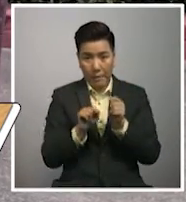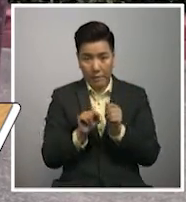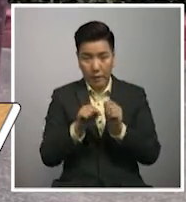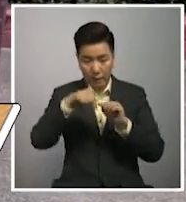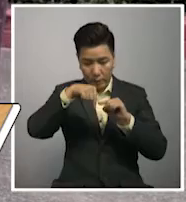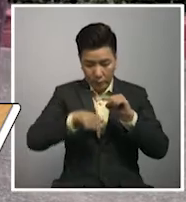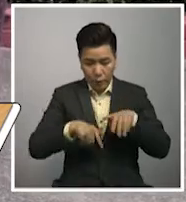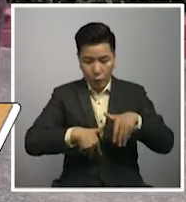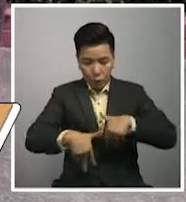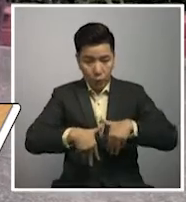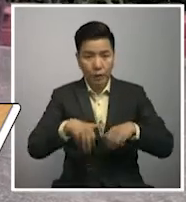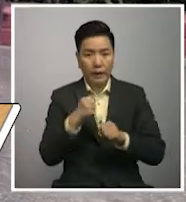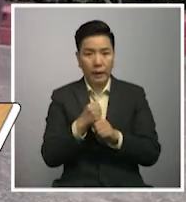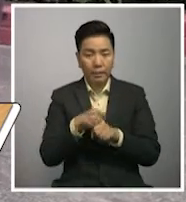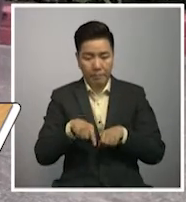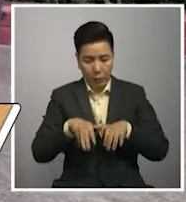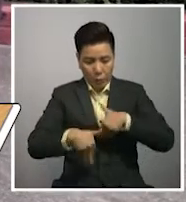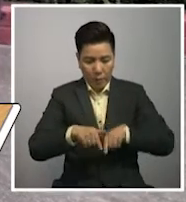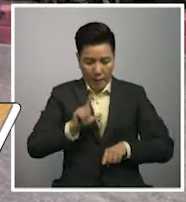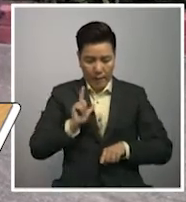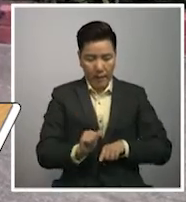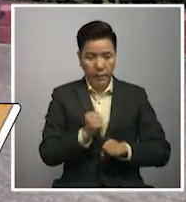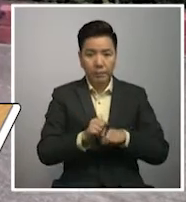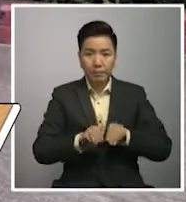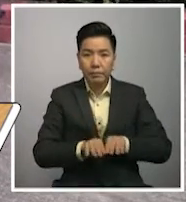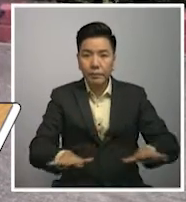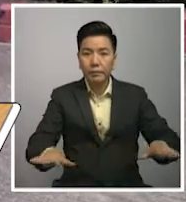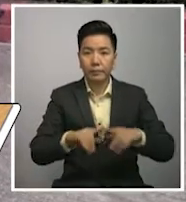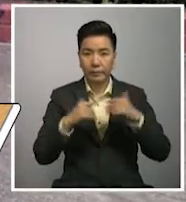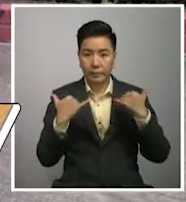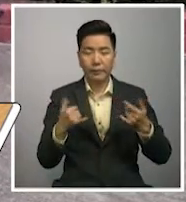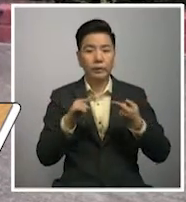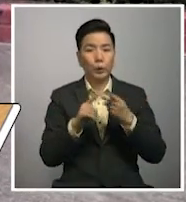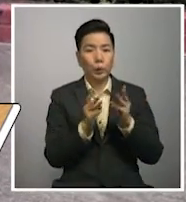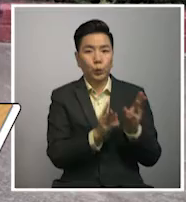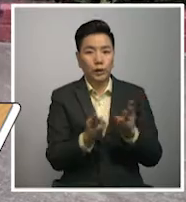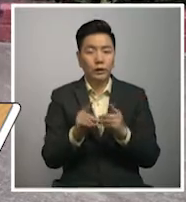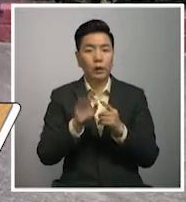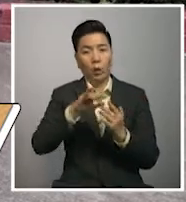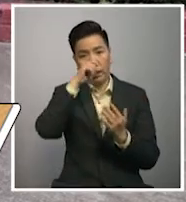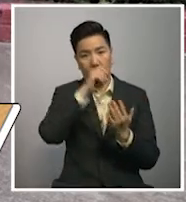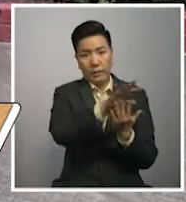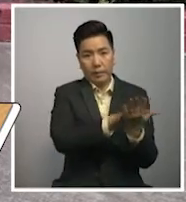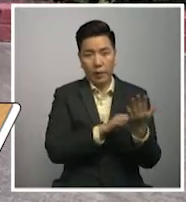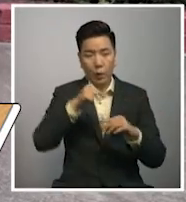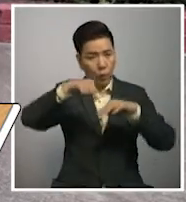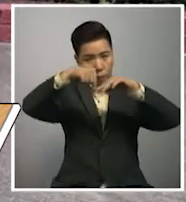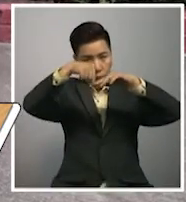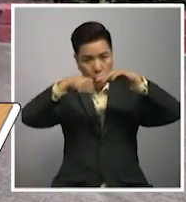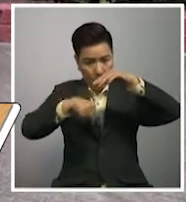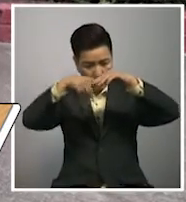ใช้ชุมชนเป็นฐานในประเด็นต่างๆนะครับขณะนี้จะเห็นว่าแนวทางของประเทศเนี่ยลงสู่ชุมชนทั้งห